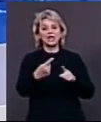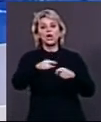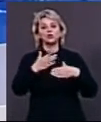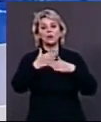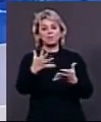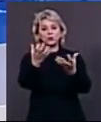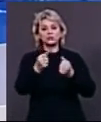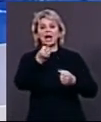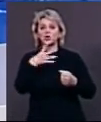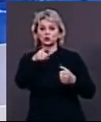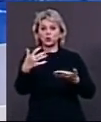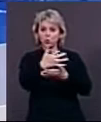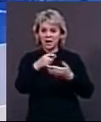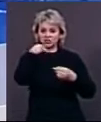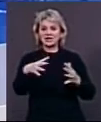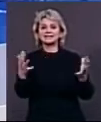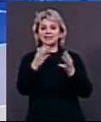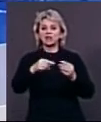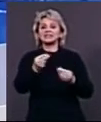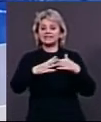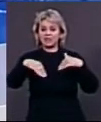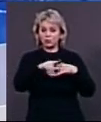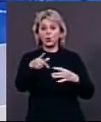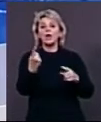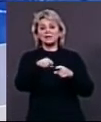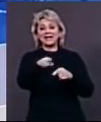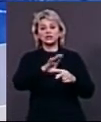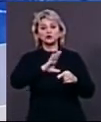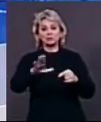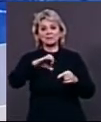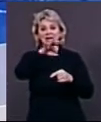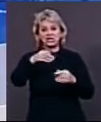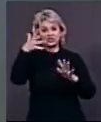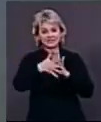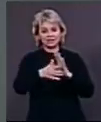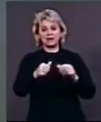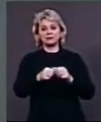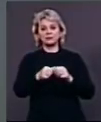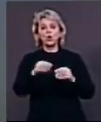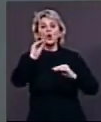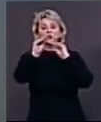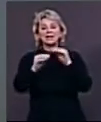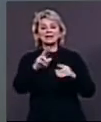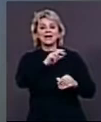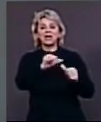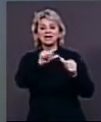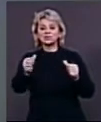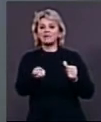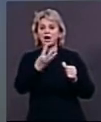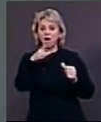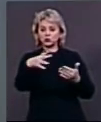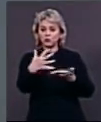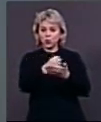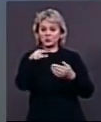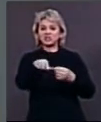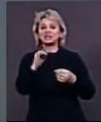помогут получить хороший урожай, сохранить плодородие и при этом избежать лишних затрат. Удобрения как основа хорошего